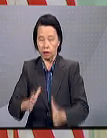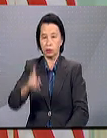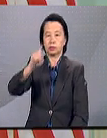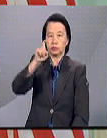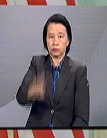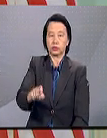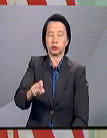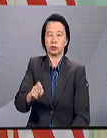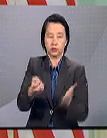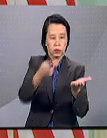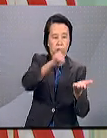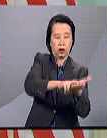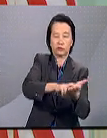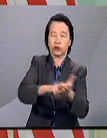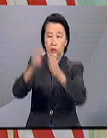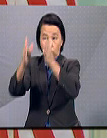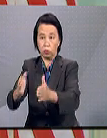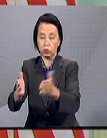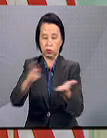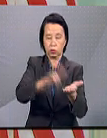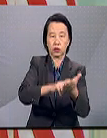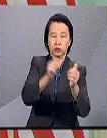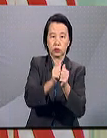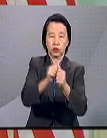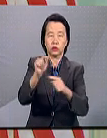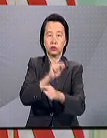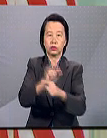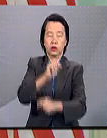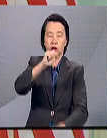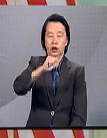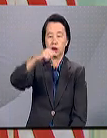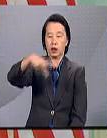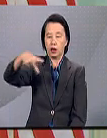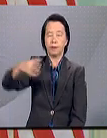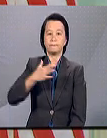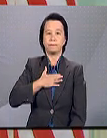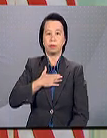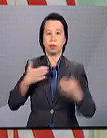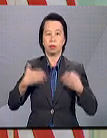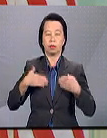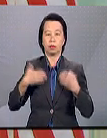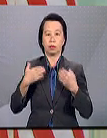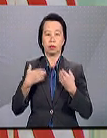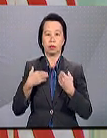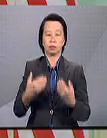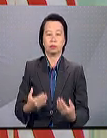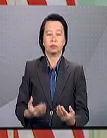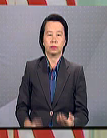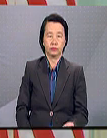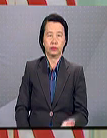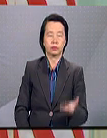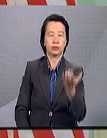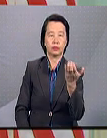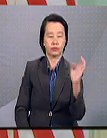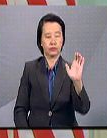juga mendaftarkan tetamu dengan menggunakan apps MySejahtera ataupun direkodkan secara